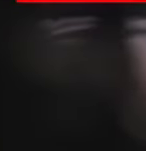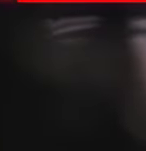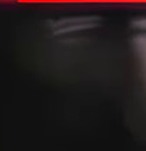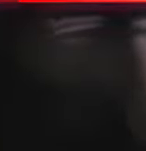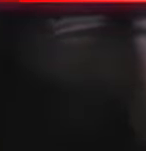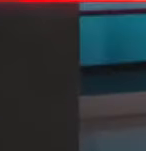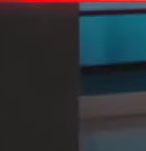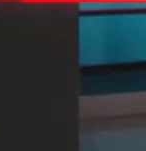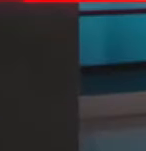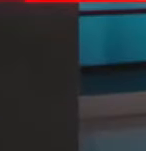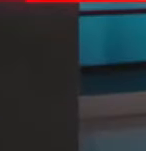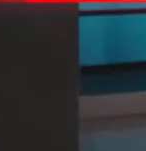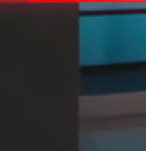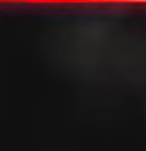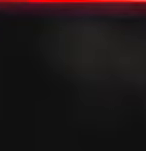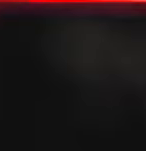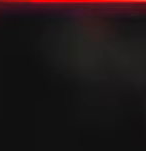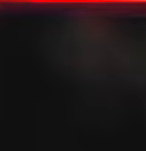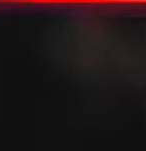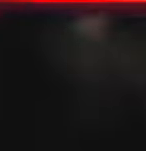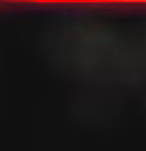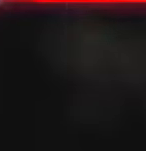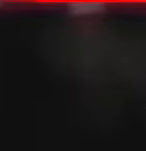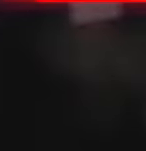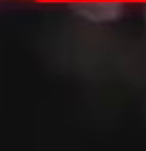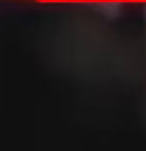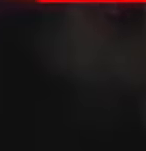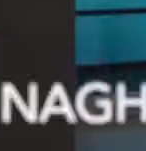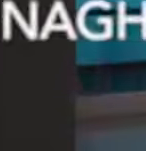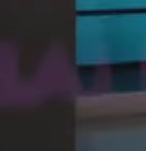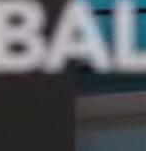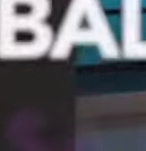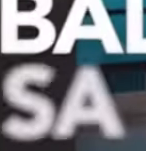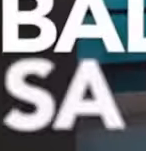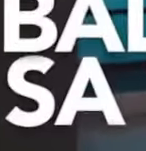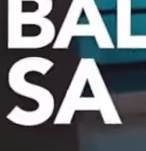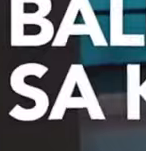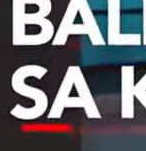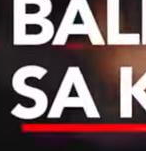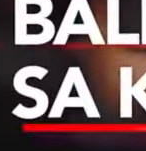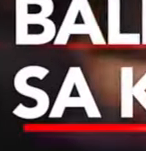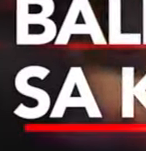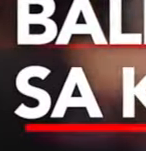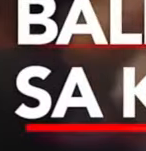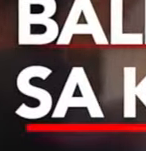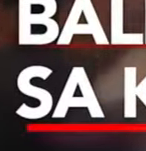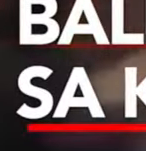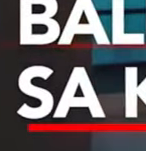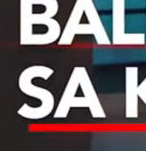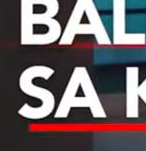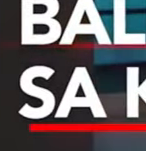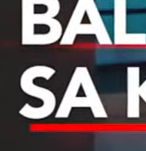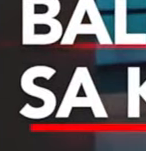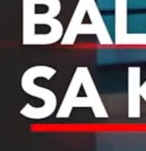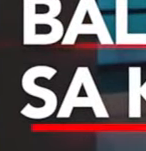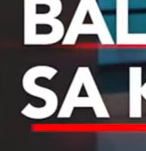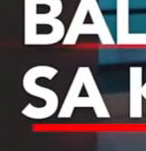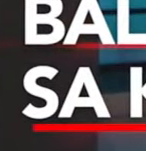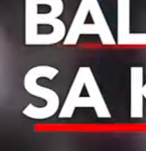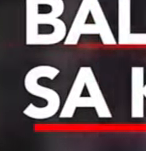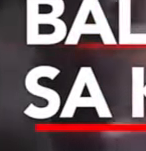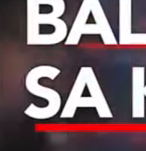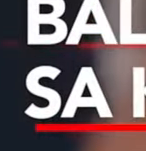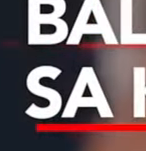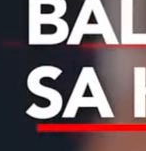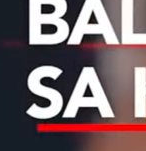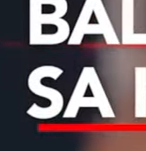misyon ay yung ipaunawa sa mga nanonood, bakit tumataas yung presyo? Bakit nagkukulang tayo ng supply ng mga pagkain at maging bahagi